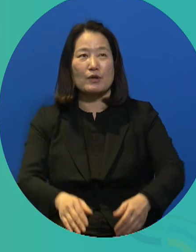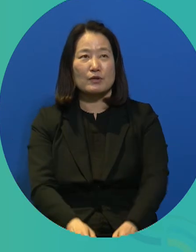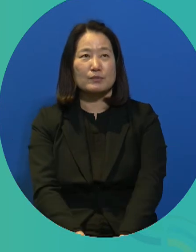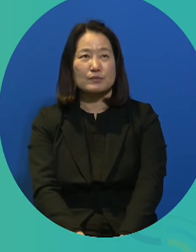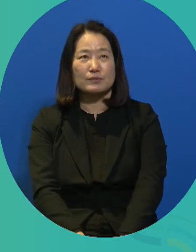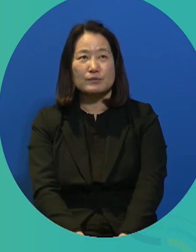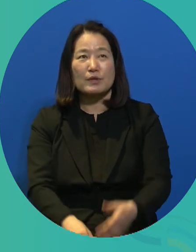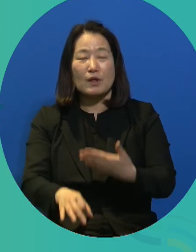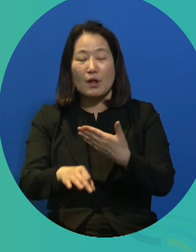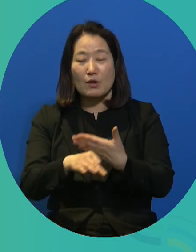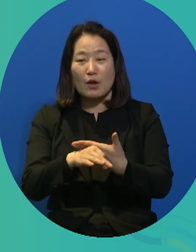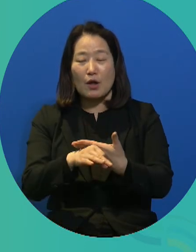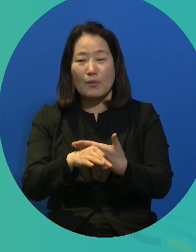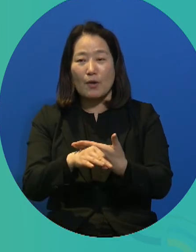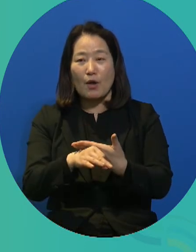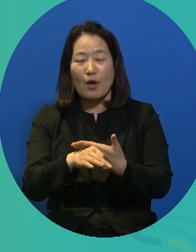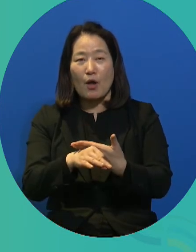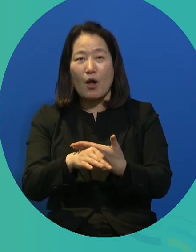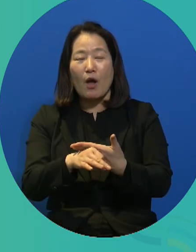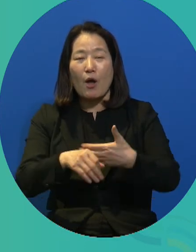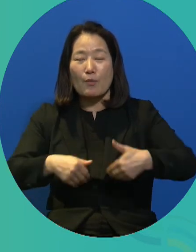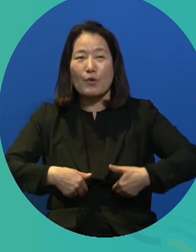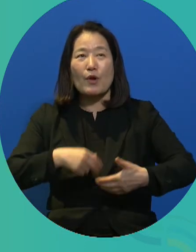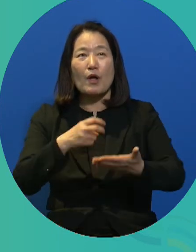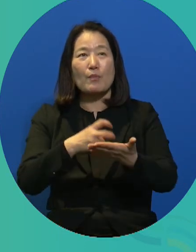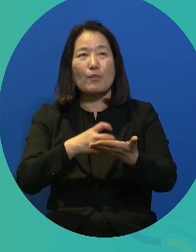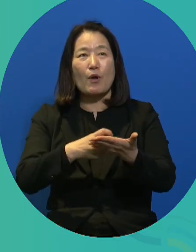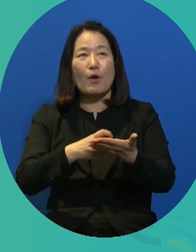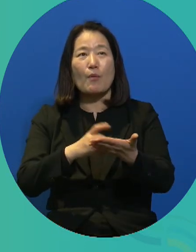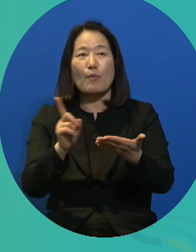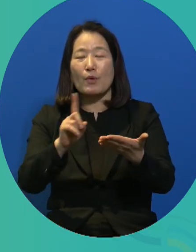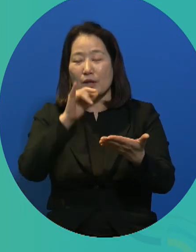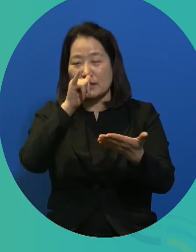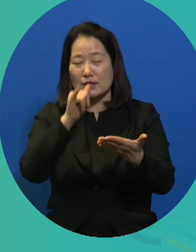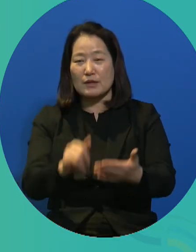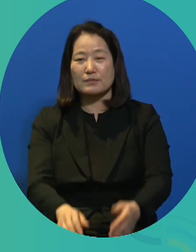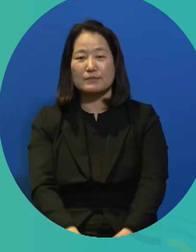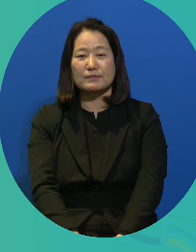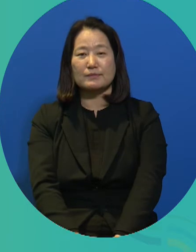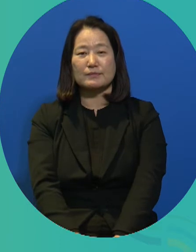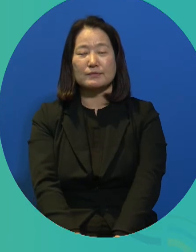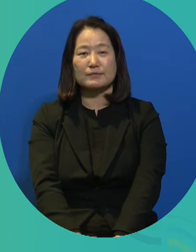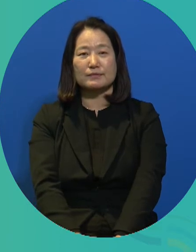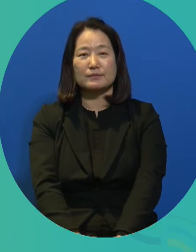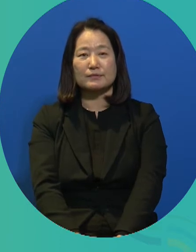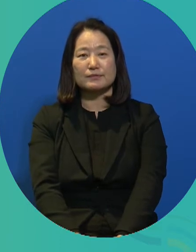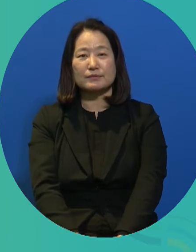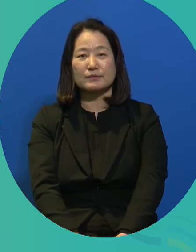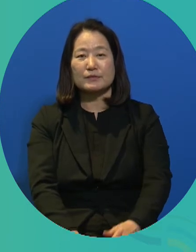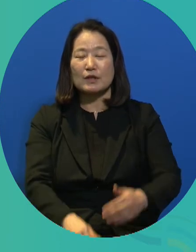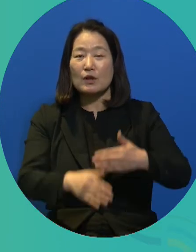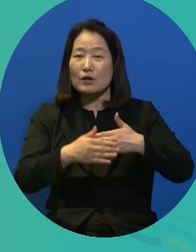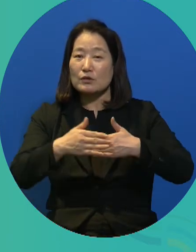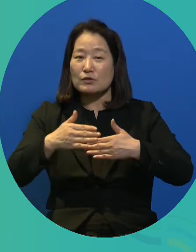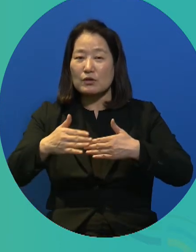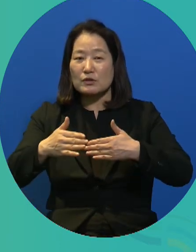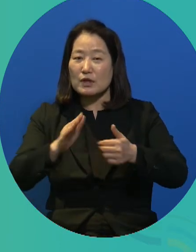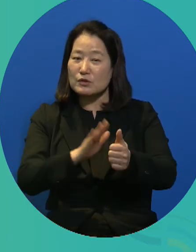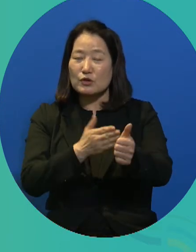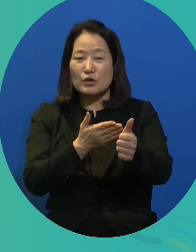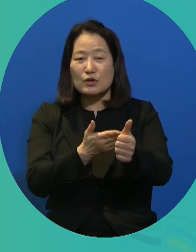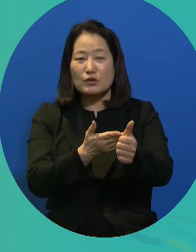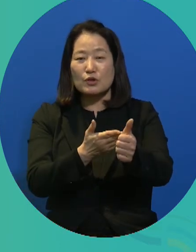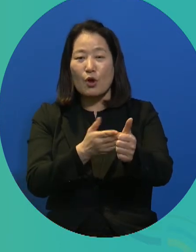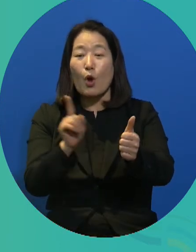그러면 필요한 법제도와 기구를 조금 저희가 짚어봐야 하는데요. 절차 지원을 어디서 할 것인가? 이게